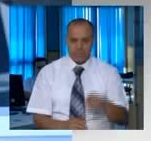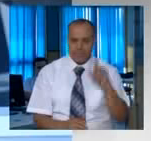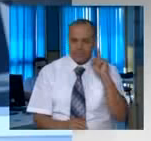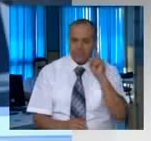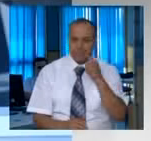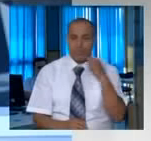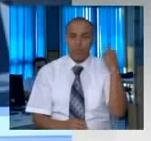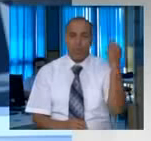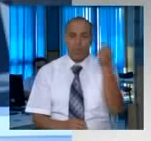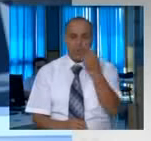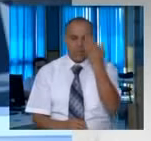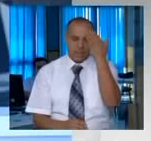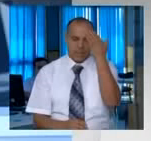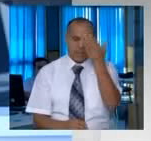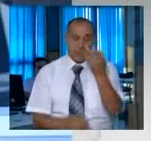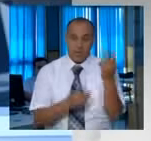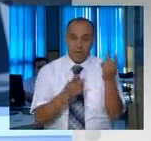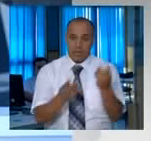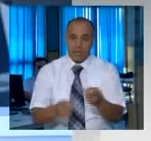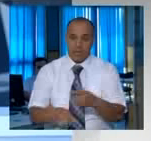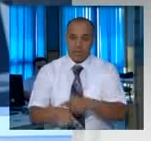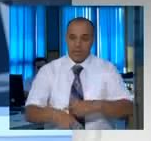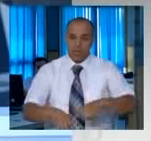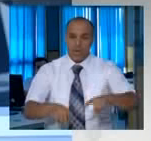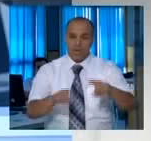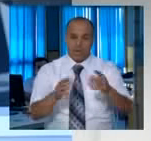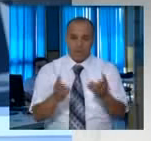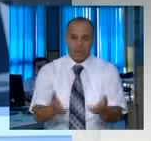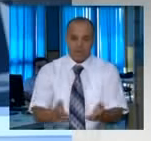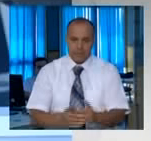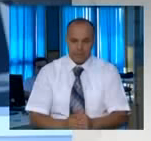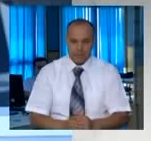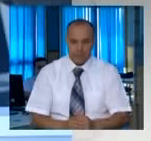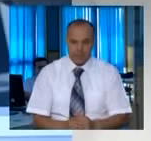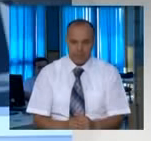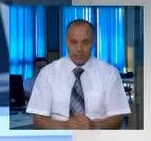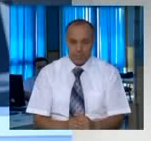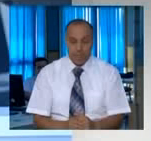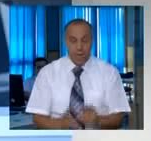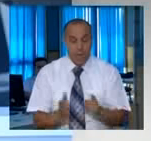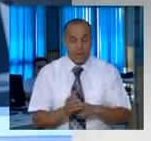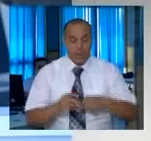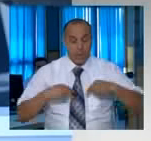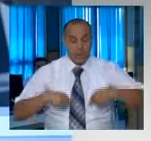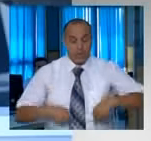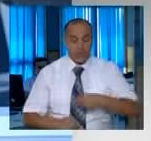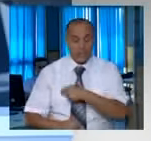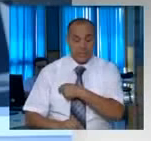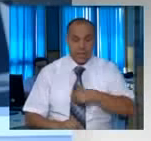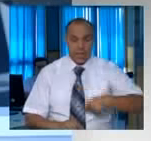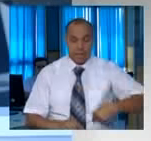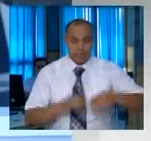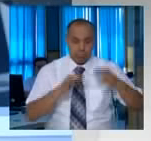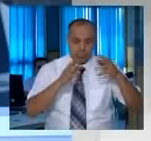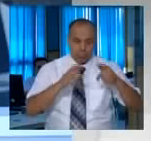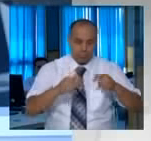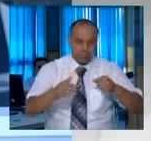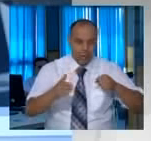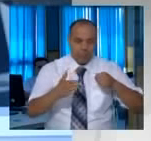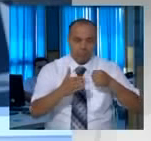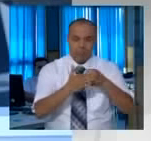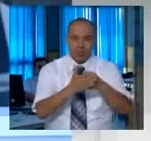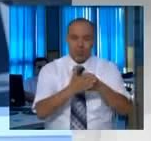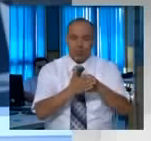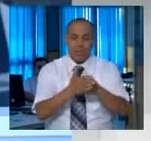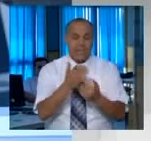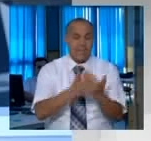السلام عليكم مشاهدينا الكرام، مرحبا بكم في هذا الموعد الإخباري. أكدت وزارة الداخلية أن حصيلة حادث المرور الذي